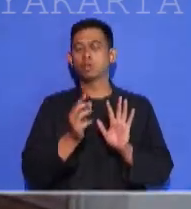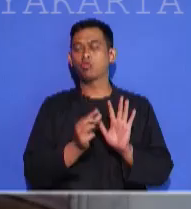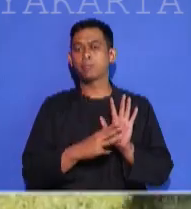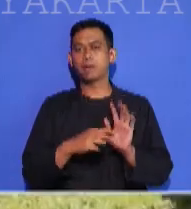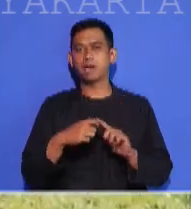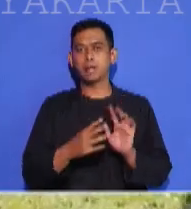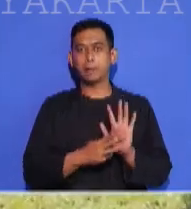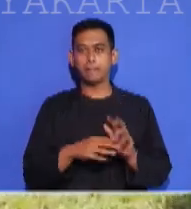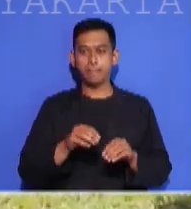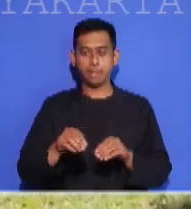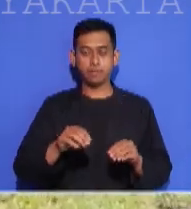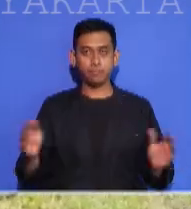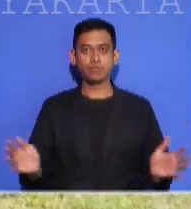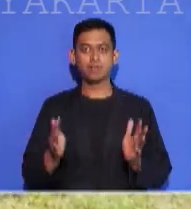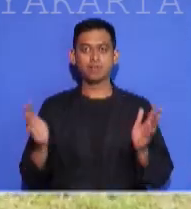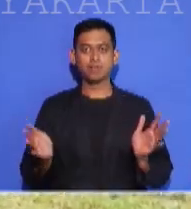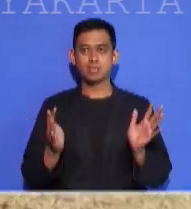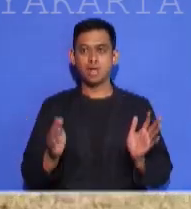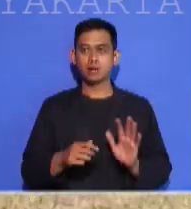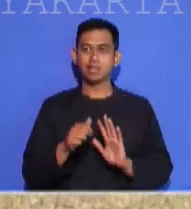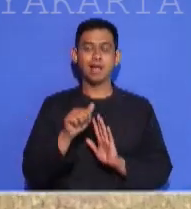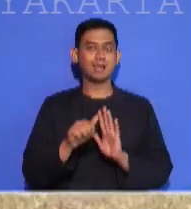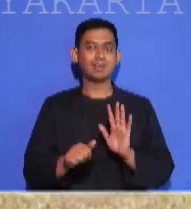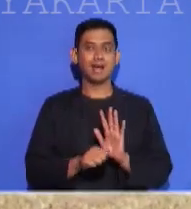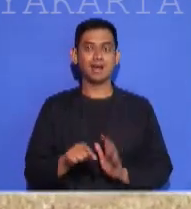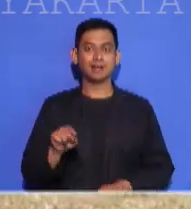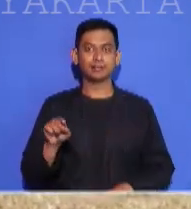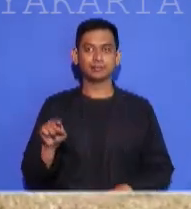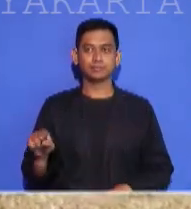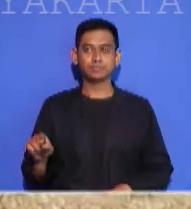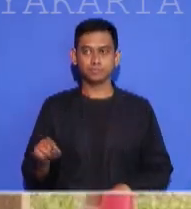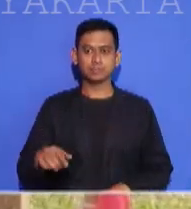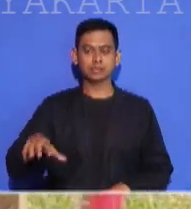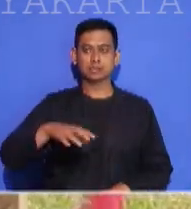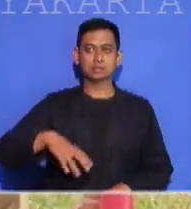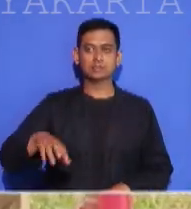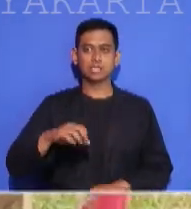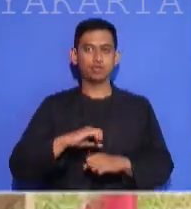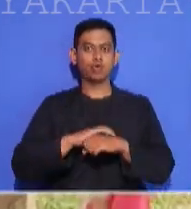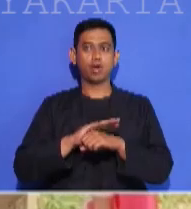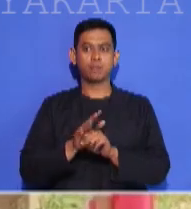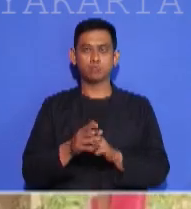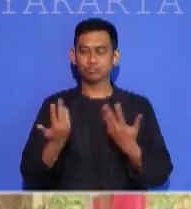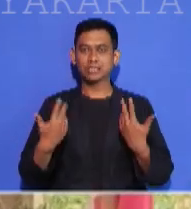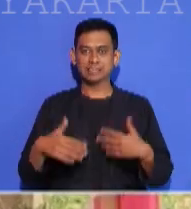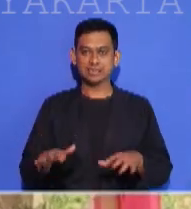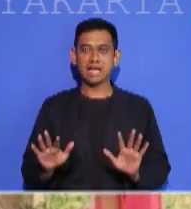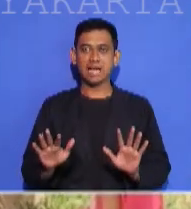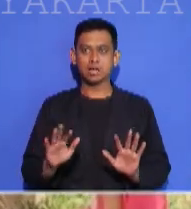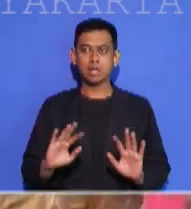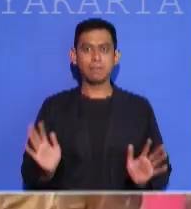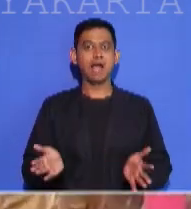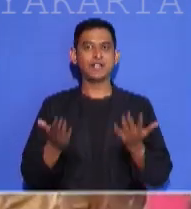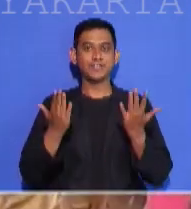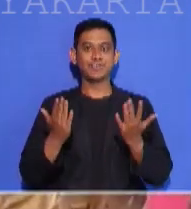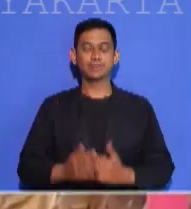kangge mangayubagya pangepyakaning Balai Budaya Sukareno ingkang nembe purno dipun bangun. Pambangunaning Balai